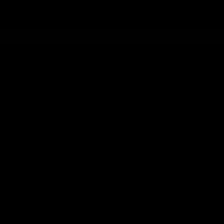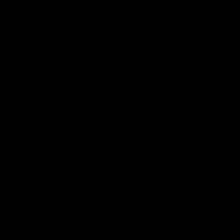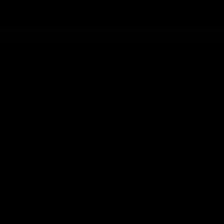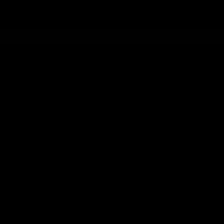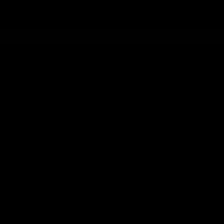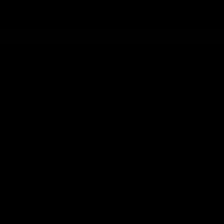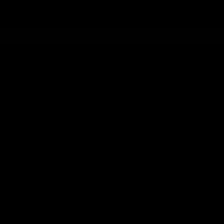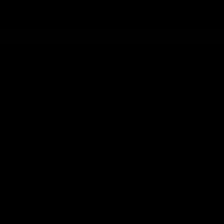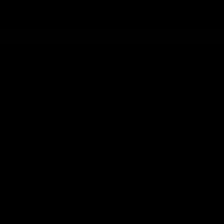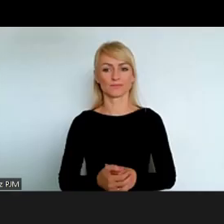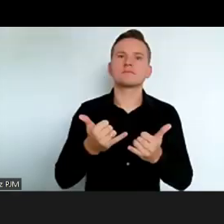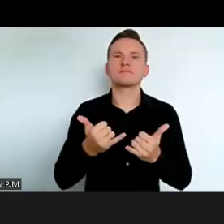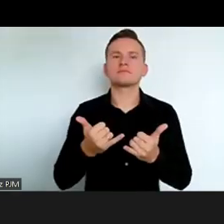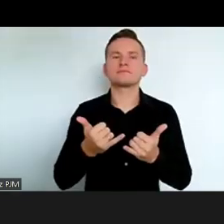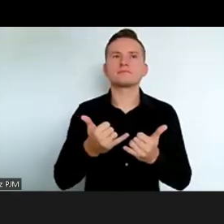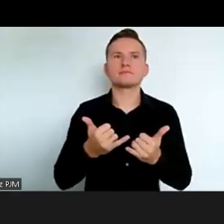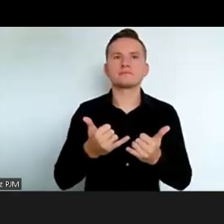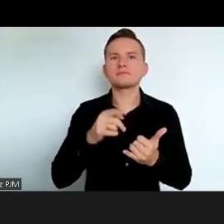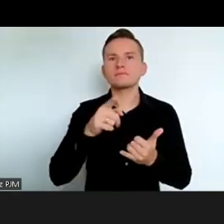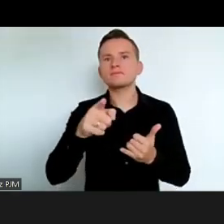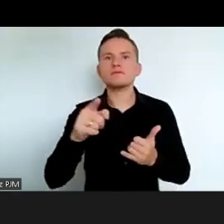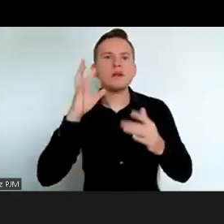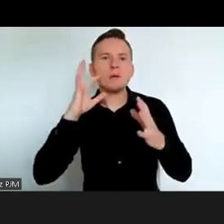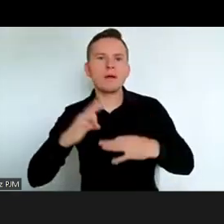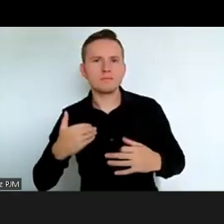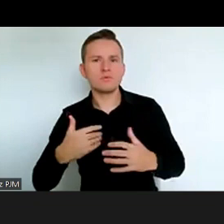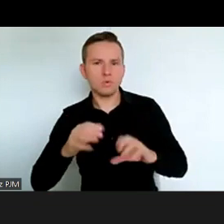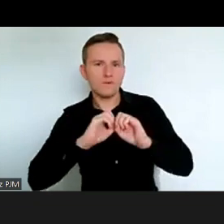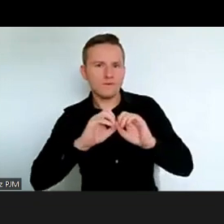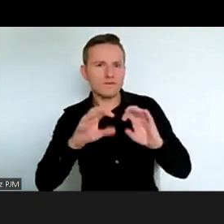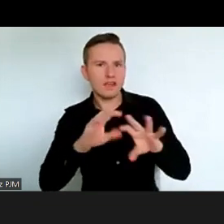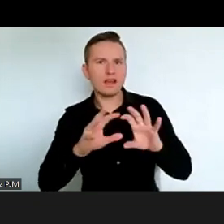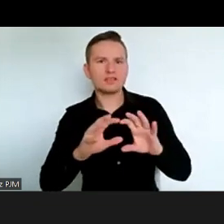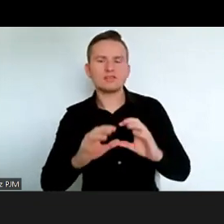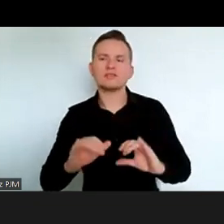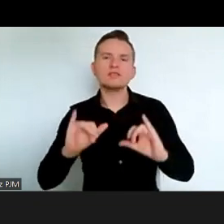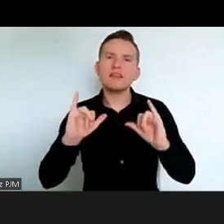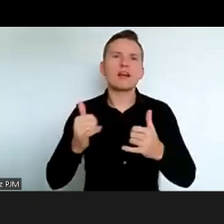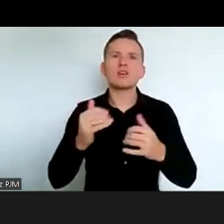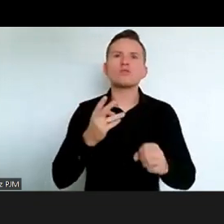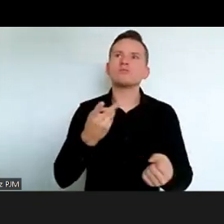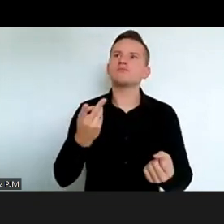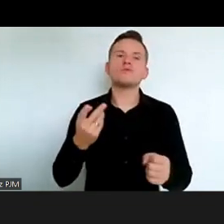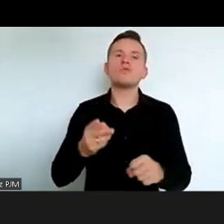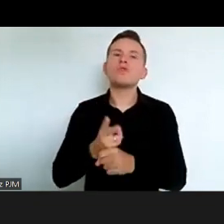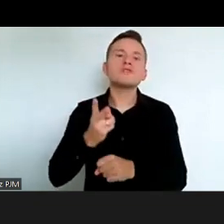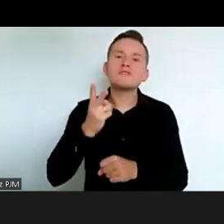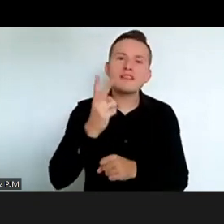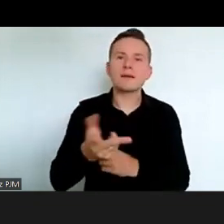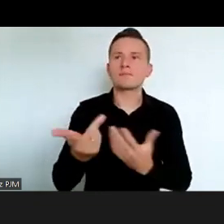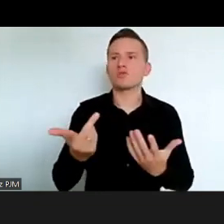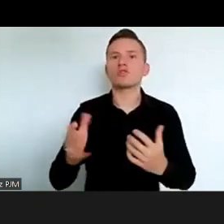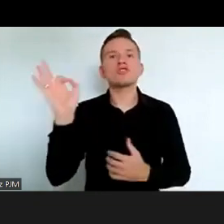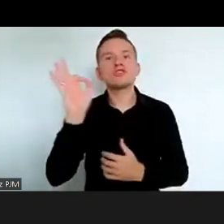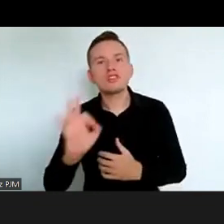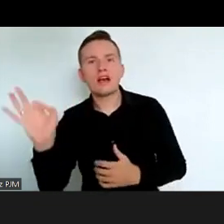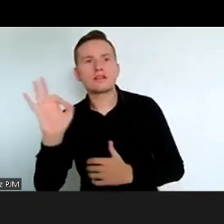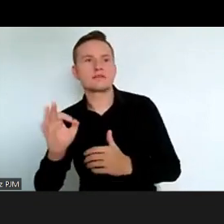który pani przekazała, pokazała, w jaki sposób właśnie ta dostępność, czy też szanse i